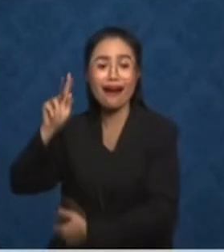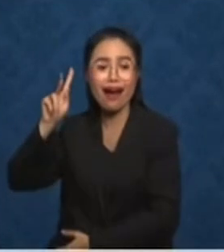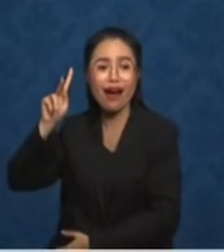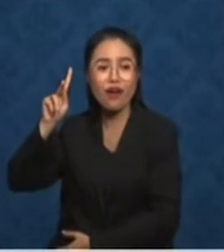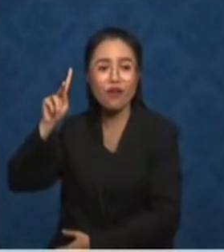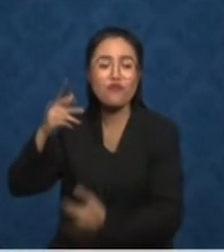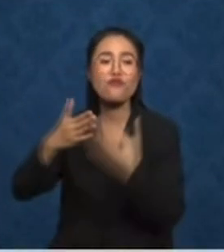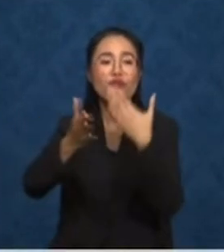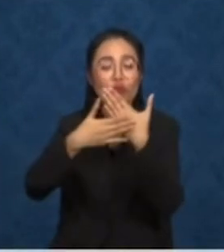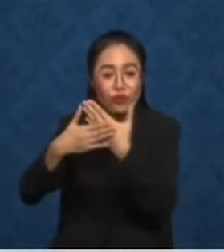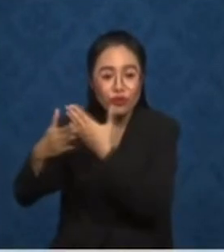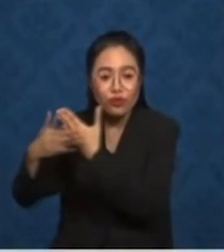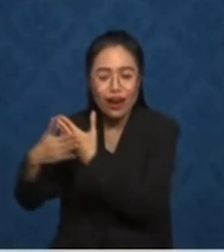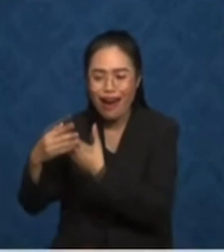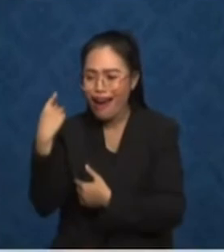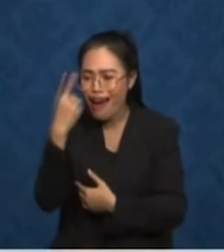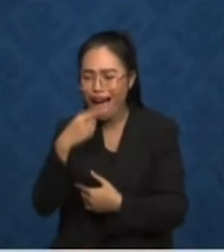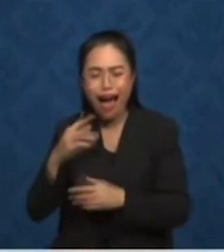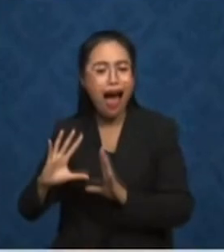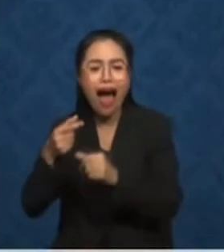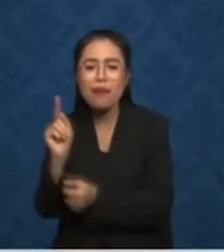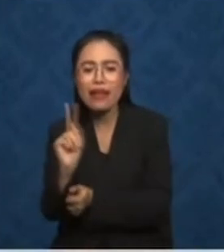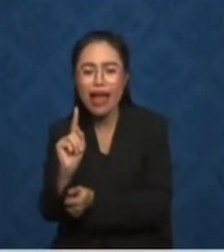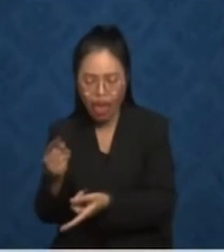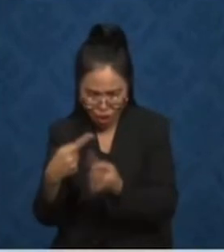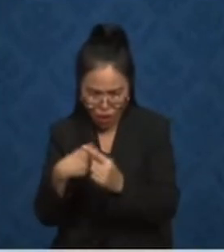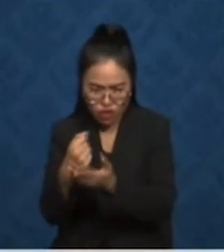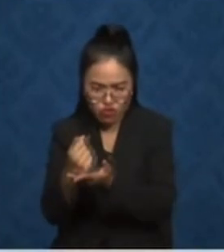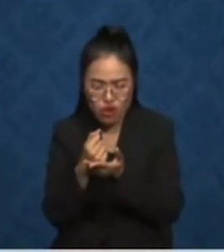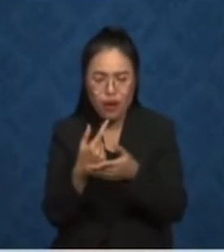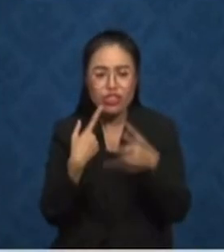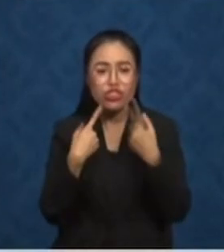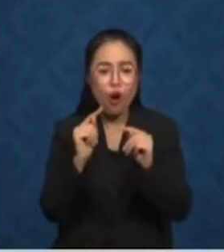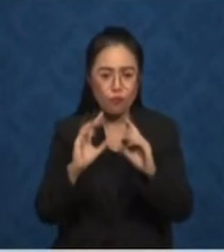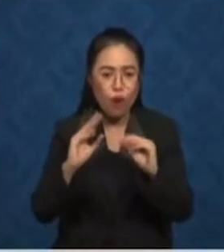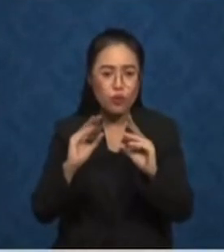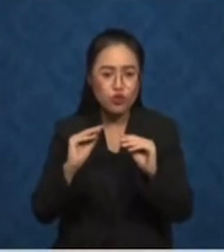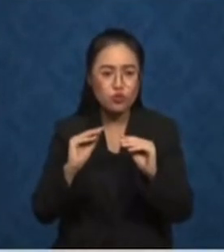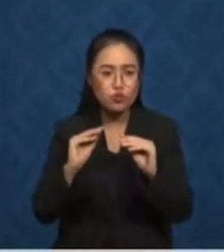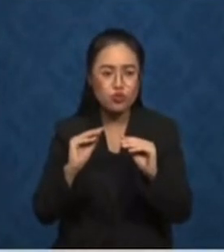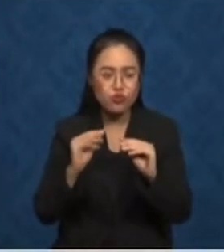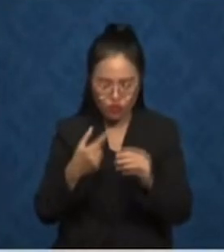ตามฝากตามหาค้นหายและธมติหายดวยนะครับยังไงขอบคณทุกทานมาๆครับที่ได้ช่วยสื่อสารต่อจากนี้